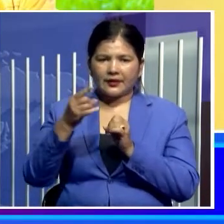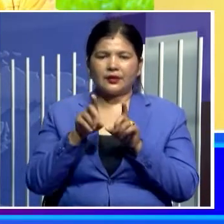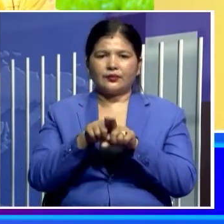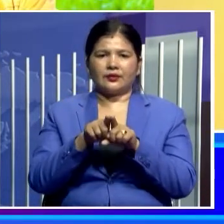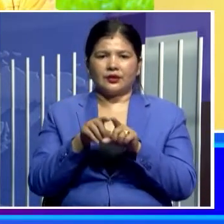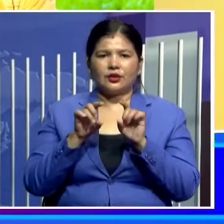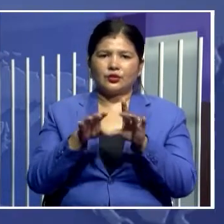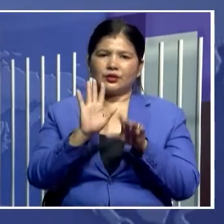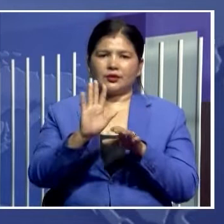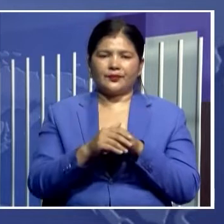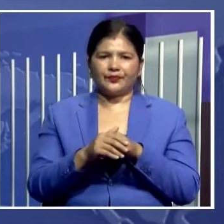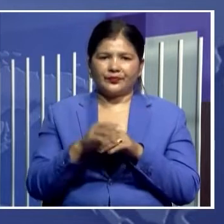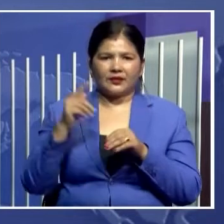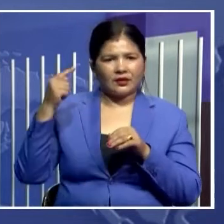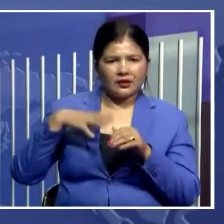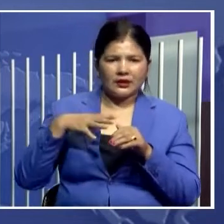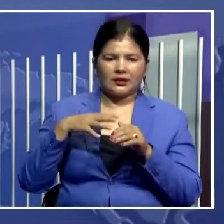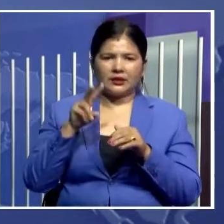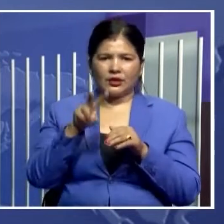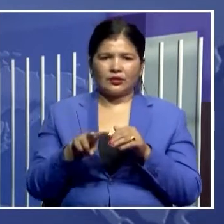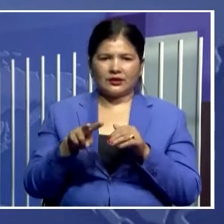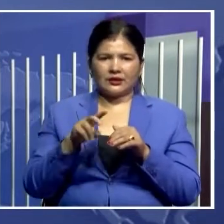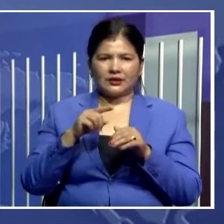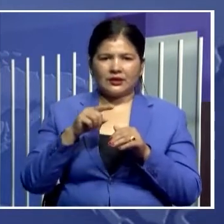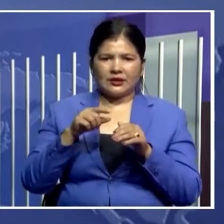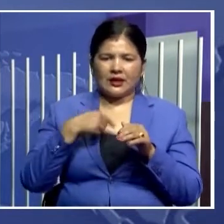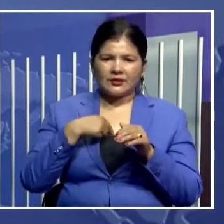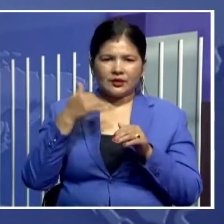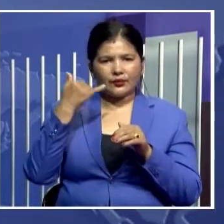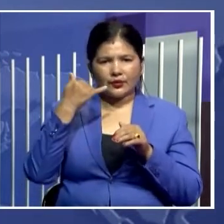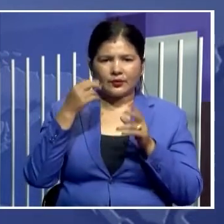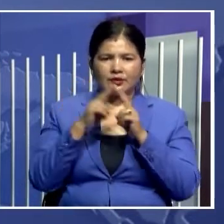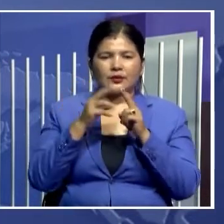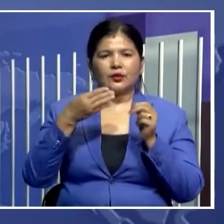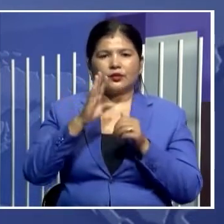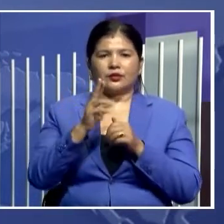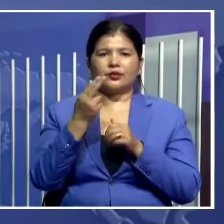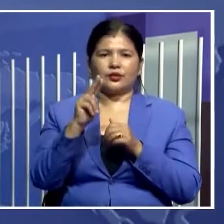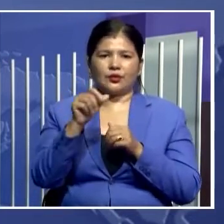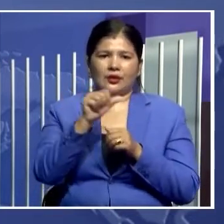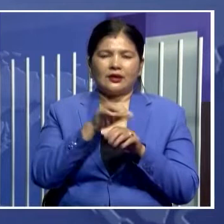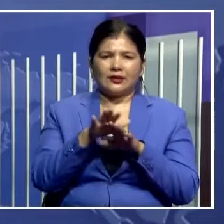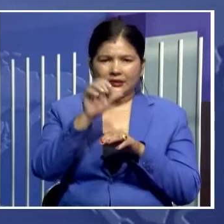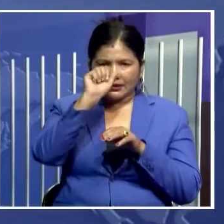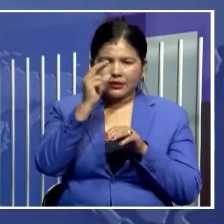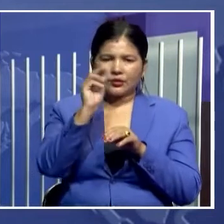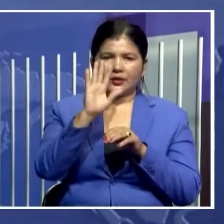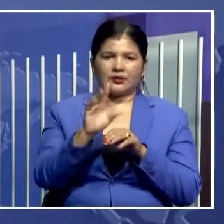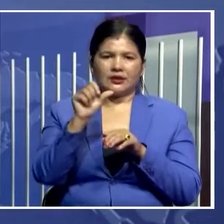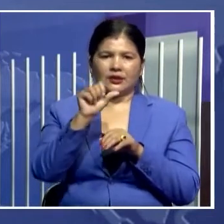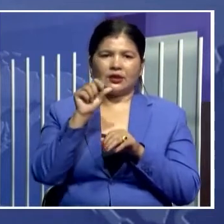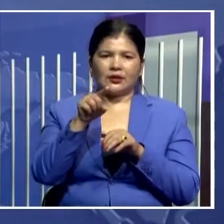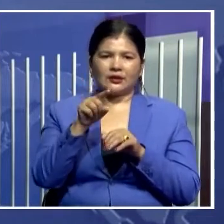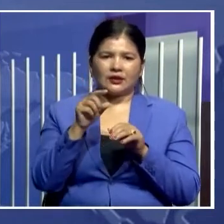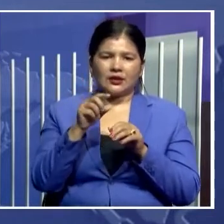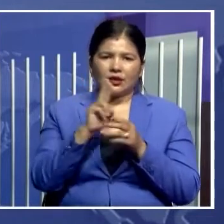लागि छुट्टिन्छौँ। कैलाली स्थित हाम्रो संवाददाता निर्मला खडाय त्यति बेला हामीसँग टेलिफोन सम्पर्कमा हुनुहुन्थ्यो, उहाँले हामीलाई जानकारी दिनुभयो त्यहाँ